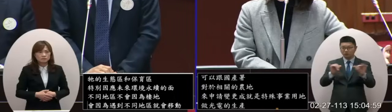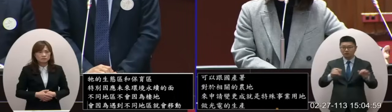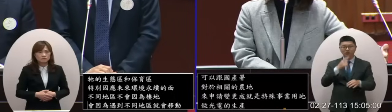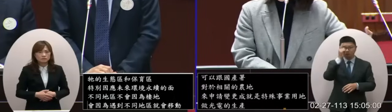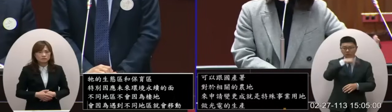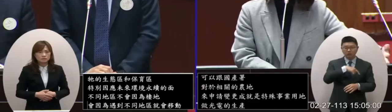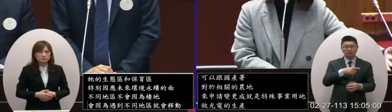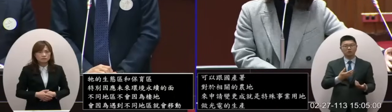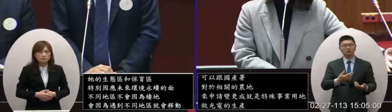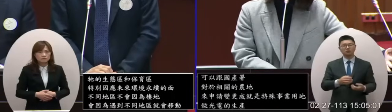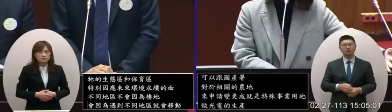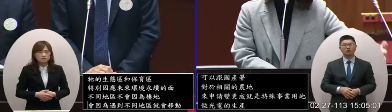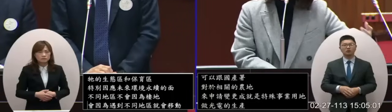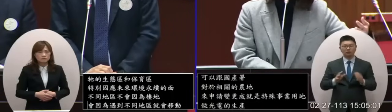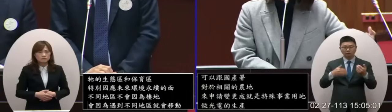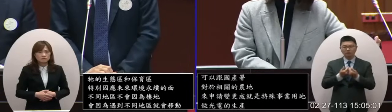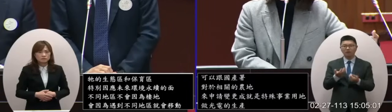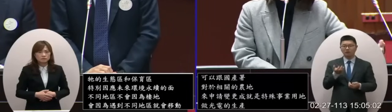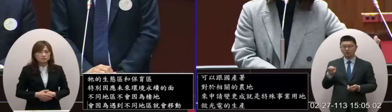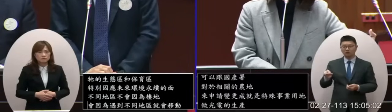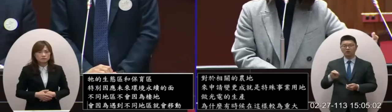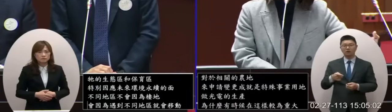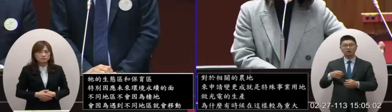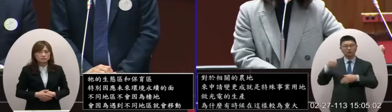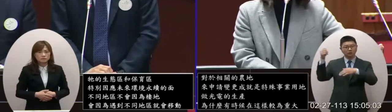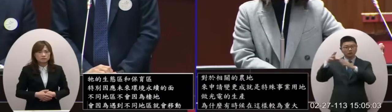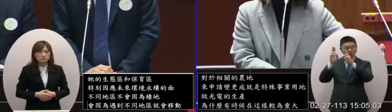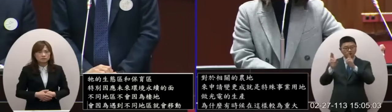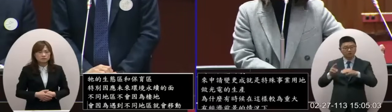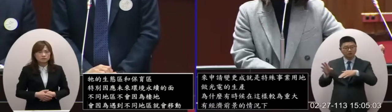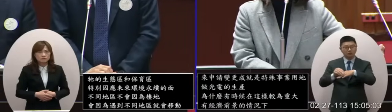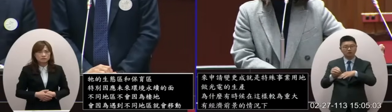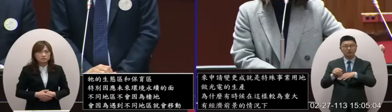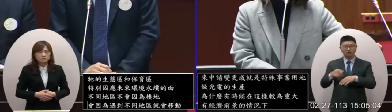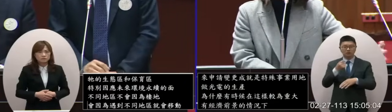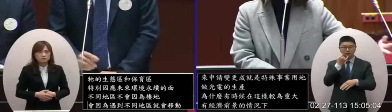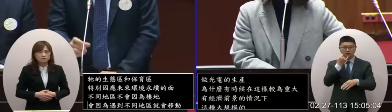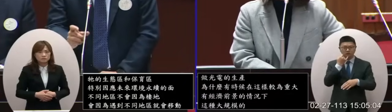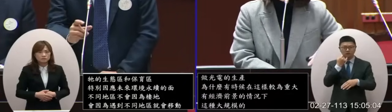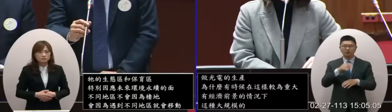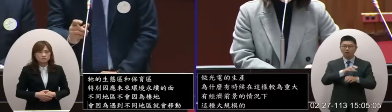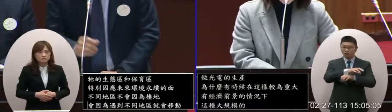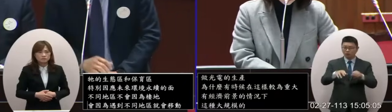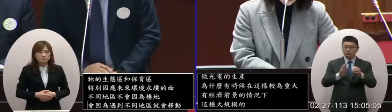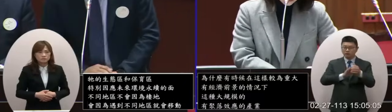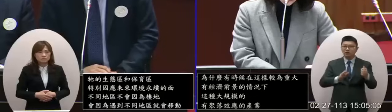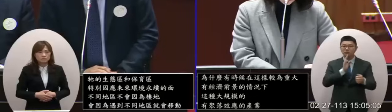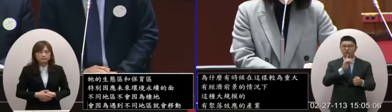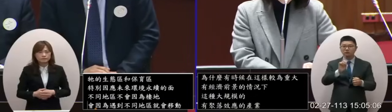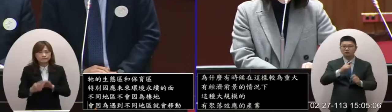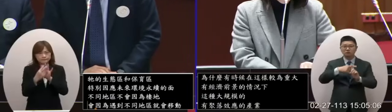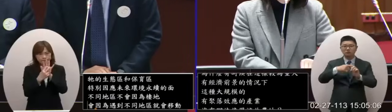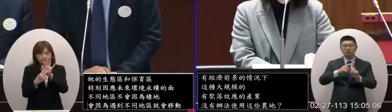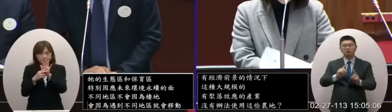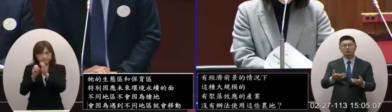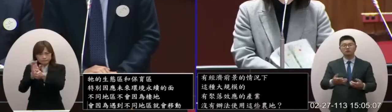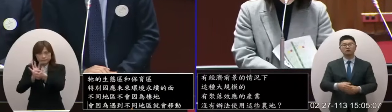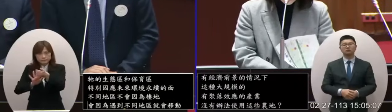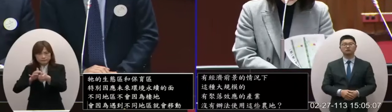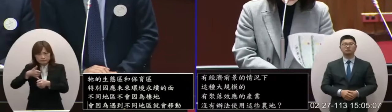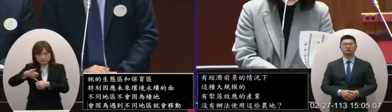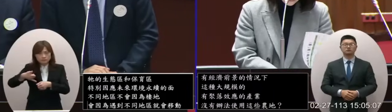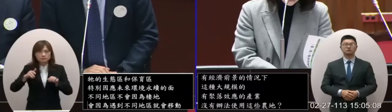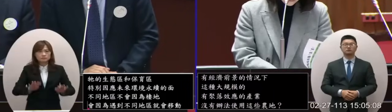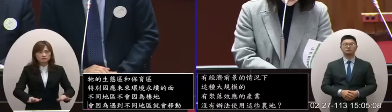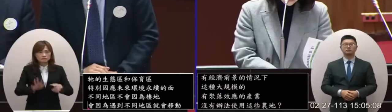碎性的可以使用农地，那这对于环境的影响会造成什么样的影响？ 我跟委员说明，现在目前